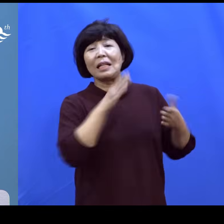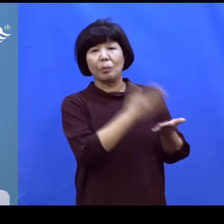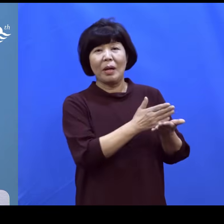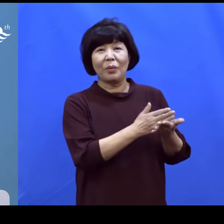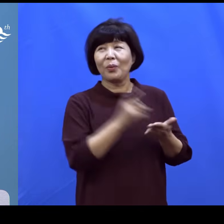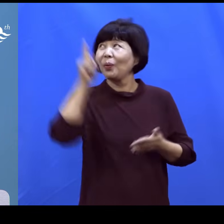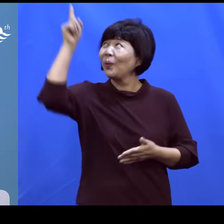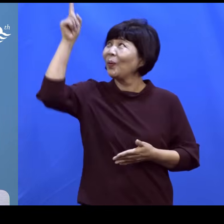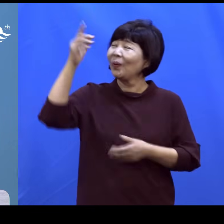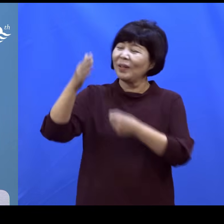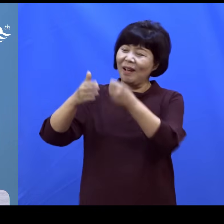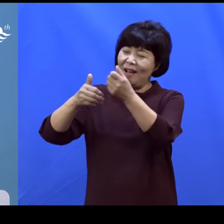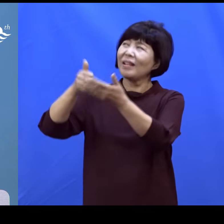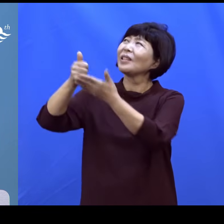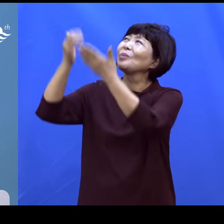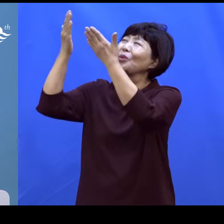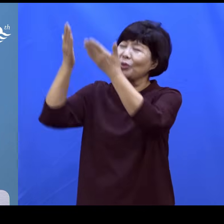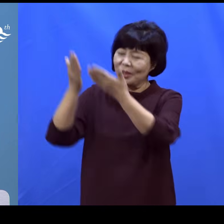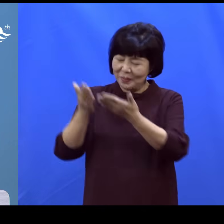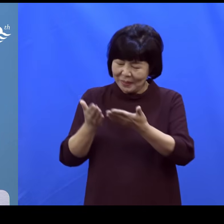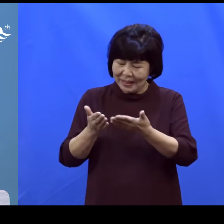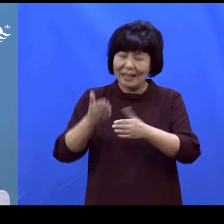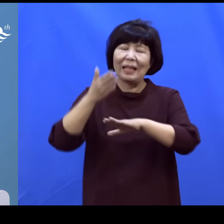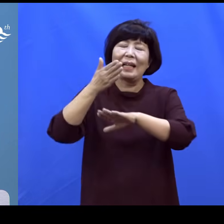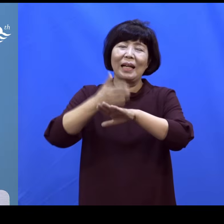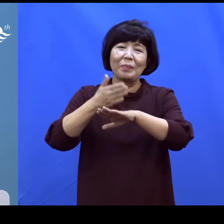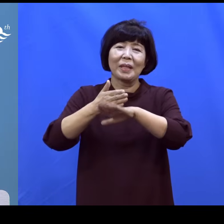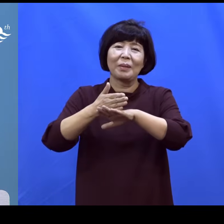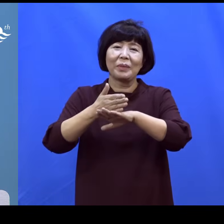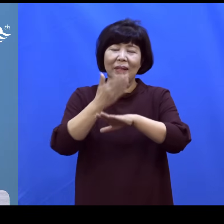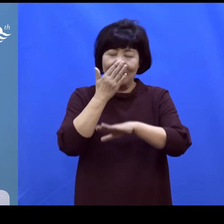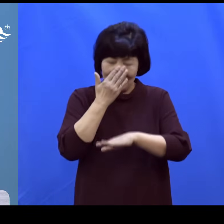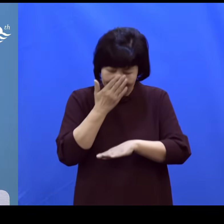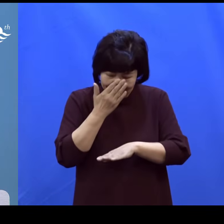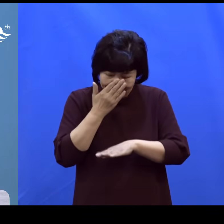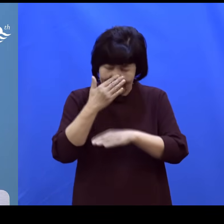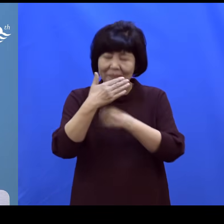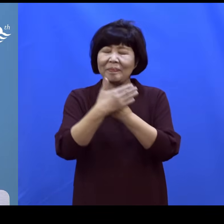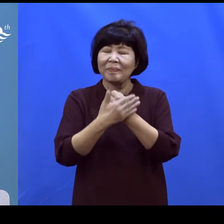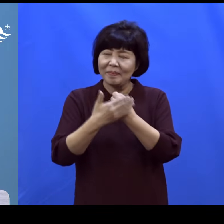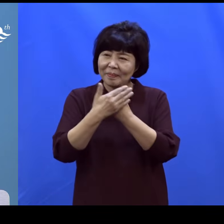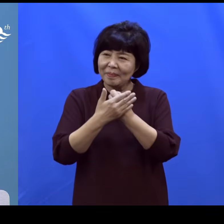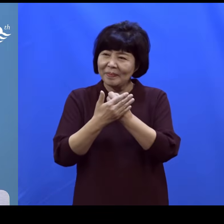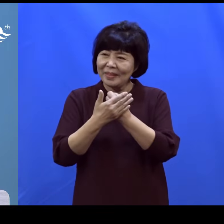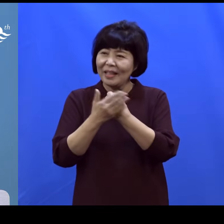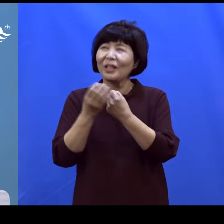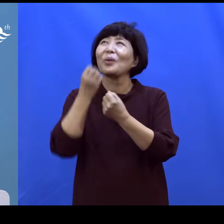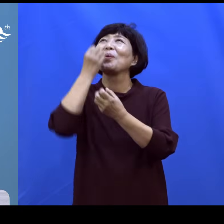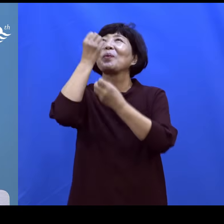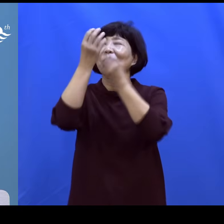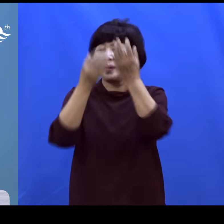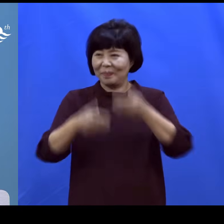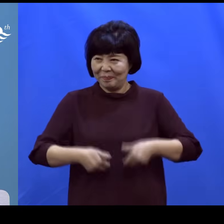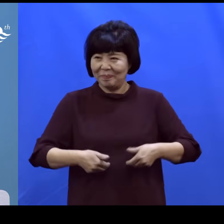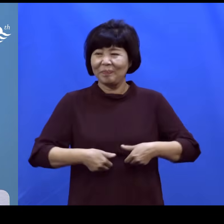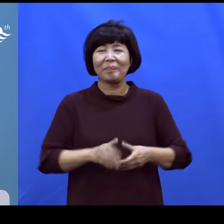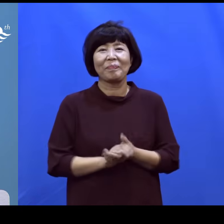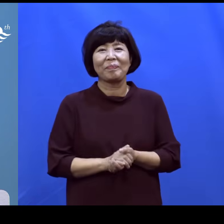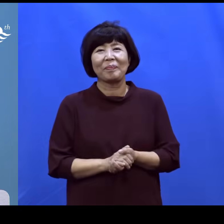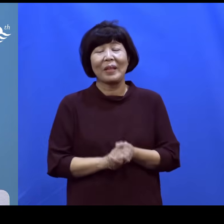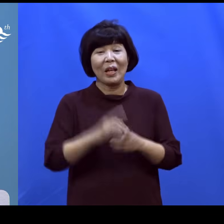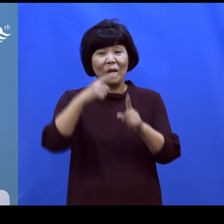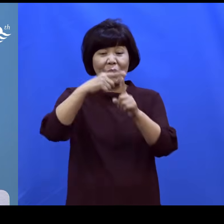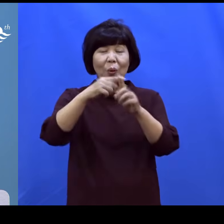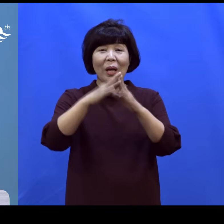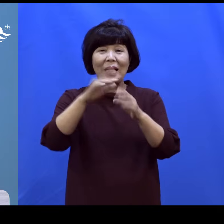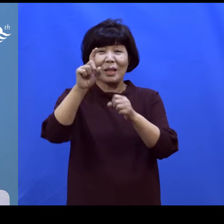내가 존재한다고 하는 사실을 잊어서는 안 돼요. 여러분, 우리가 교회에서 봉사할 때도 마찬가지입니다. 10년, 20년 또 교회를